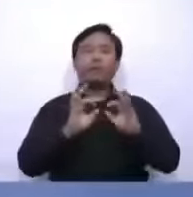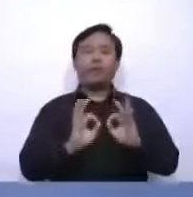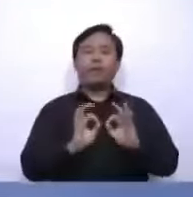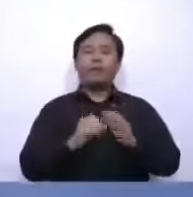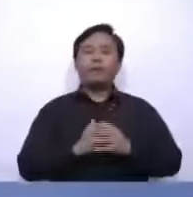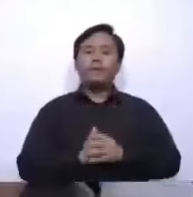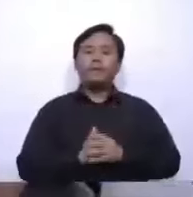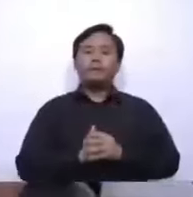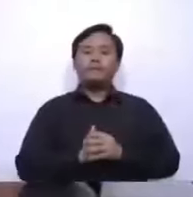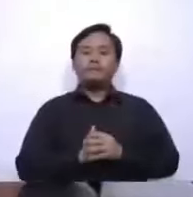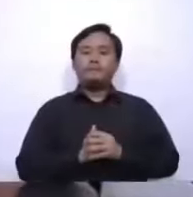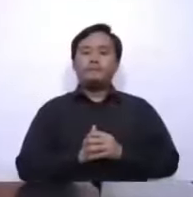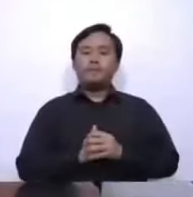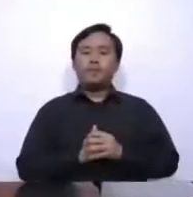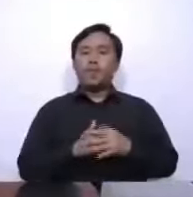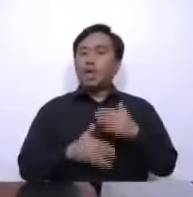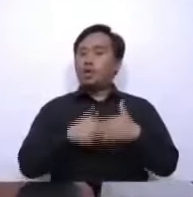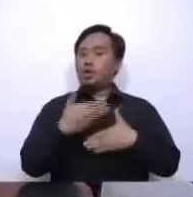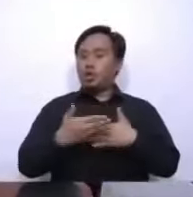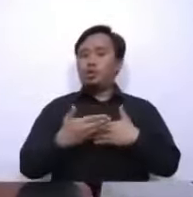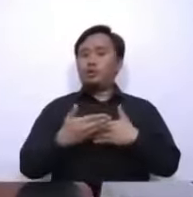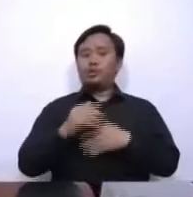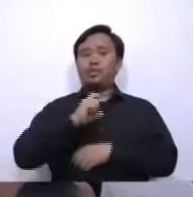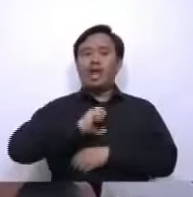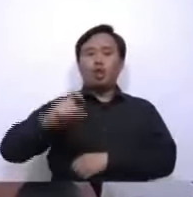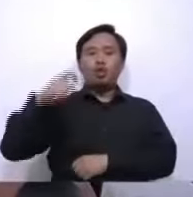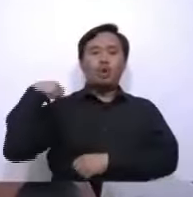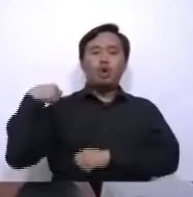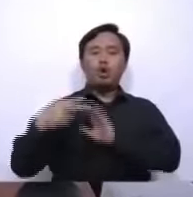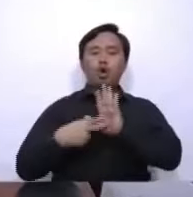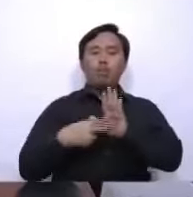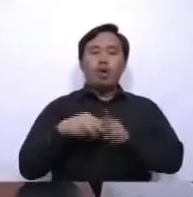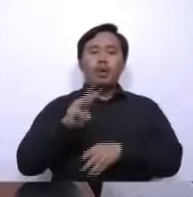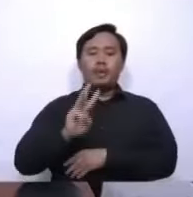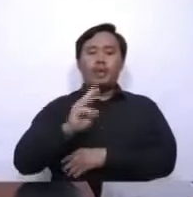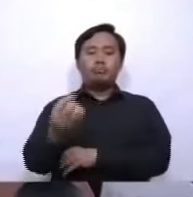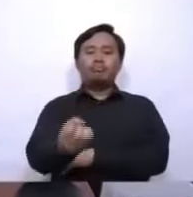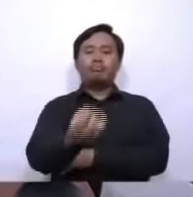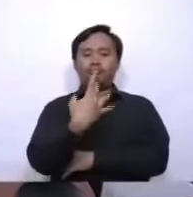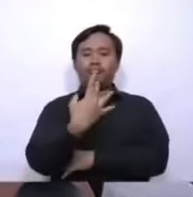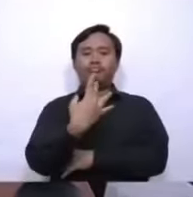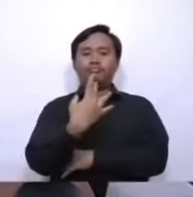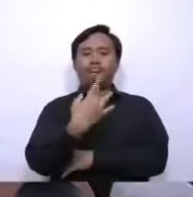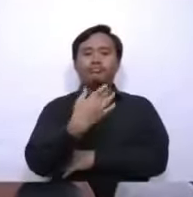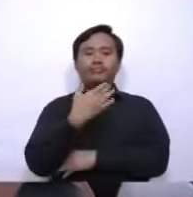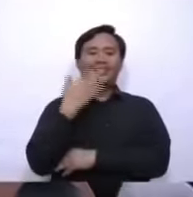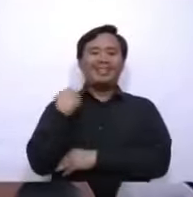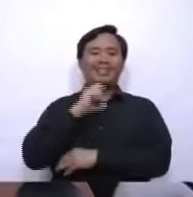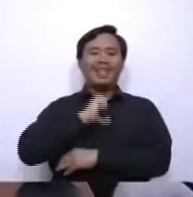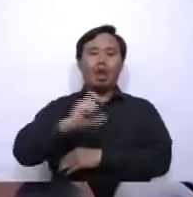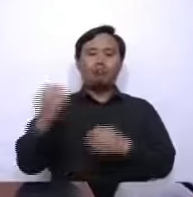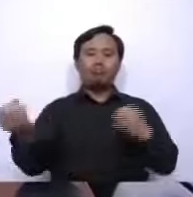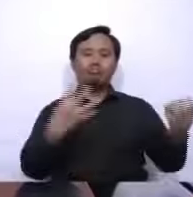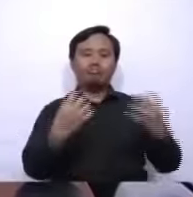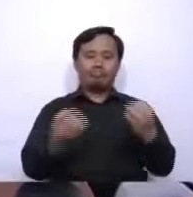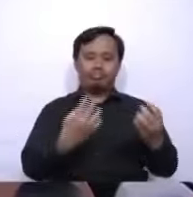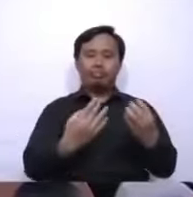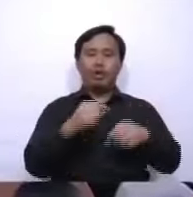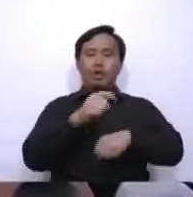Baik. Selanjutnya, saya beri kesempatan untuk Cagub nomor urut 3 menanggapi kembali jawaban dari seluruh Cagub. Waktu